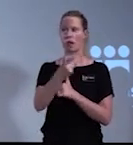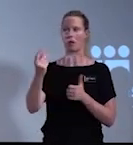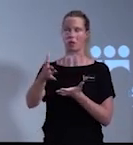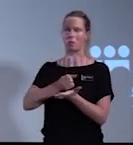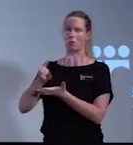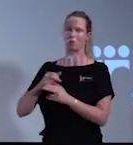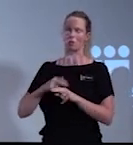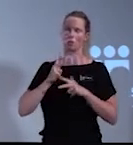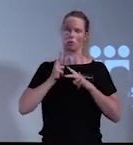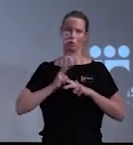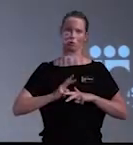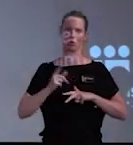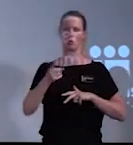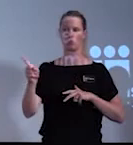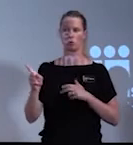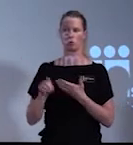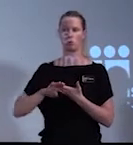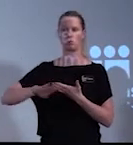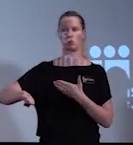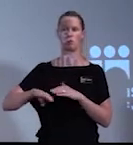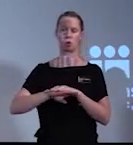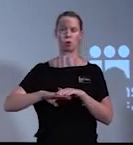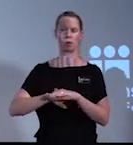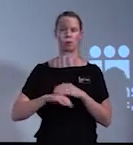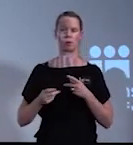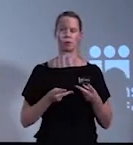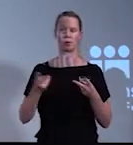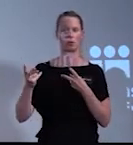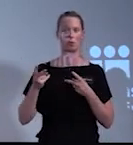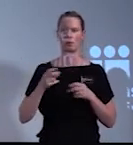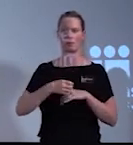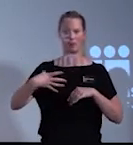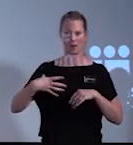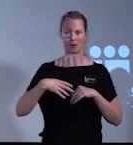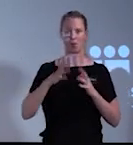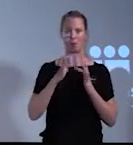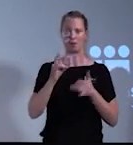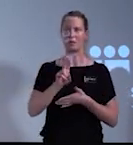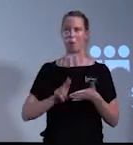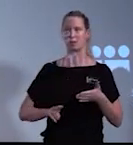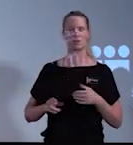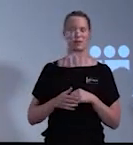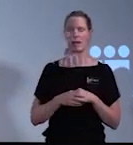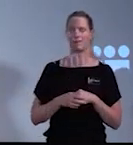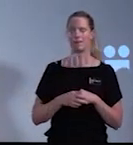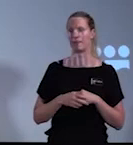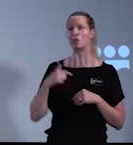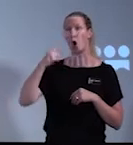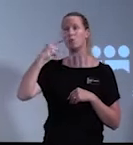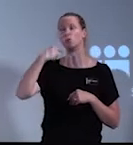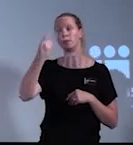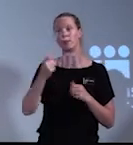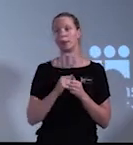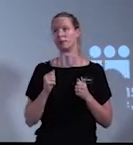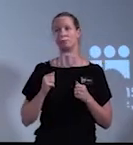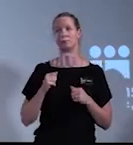partier att jag känner mig trygg i att de kommer stå för grundläggande demokratiska värden och fri konst. Så att, ja, nej, jag hör vad du säger, men